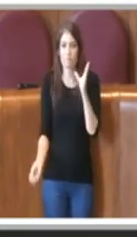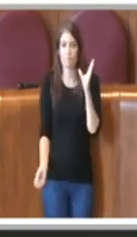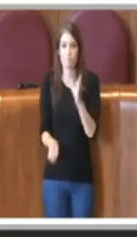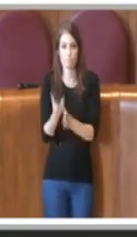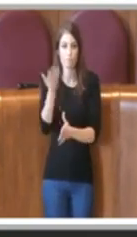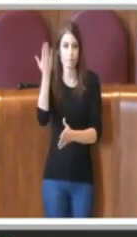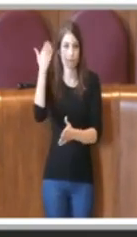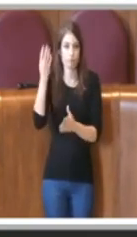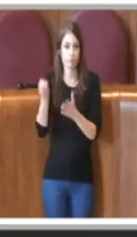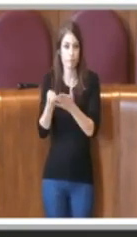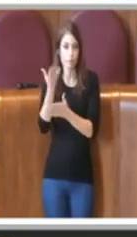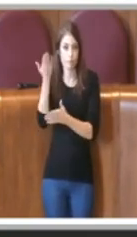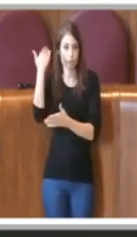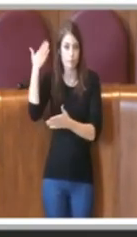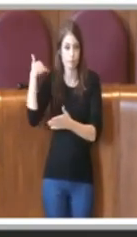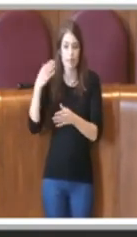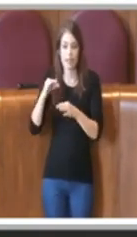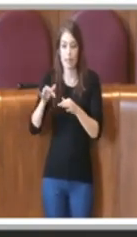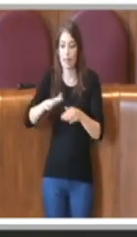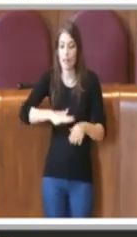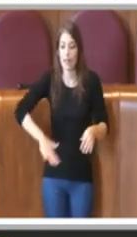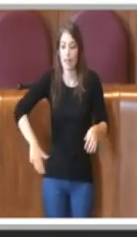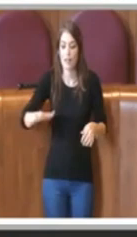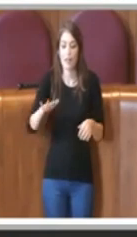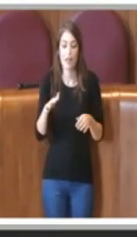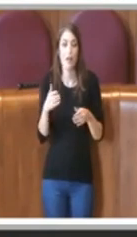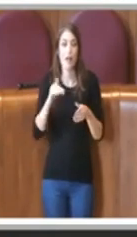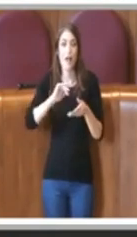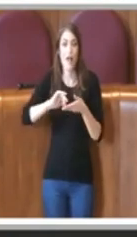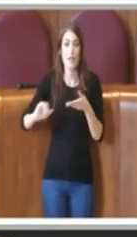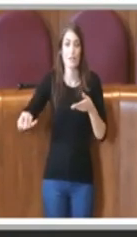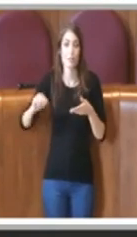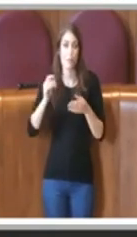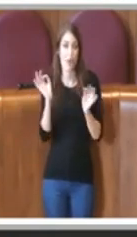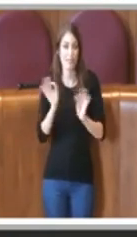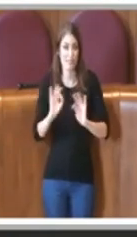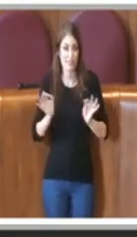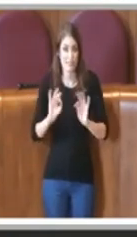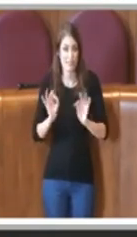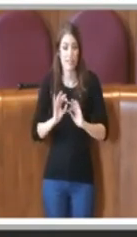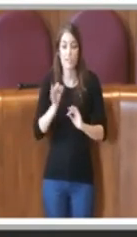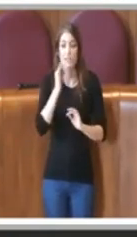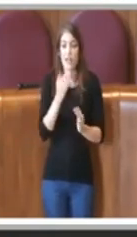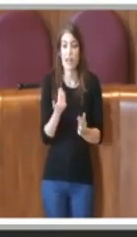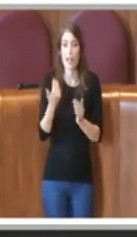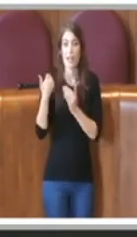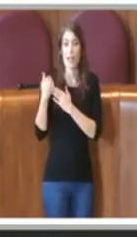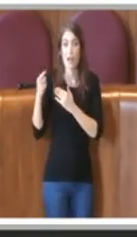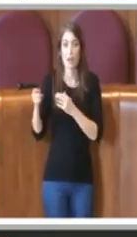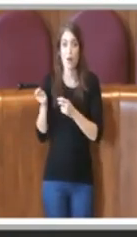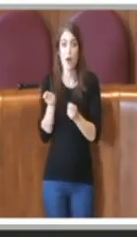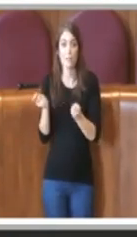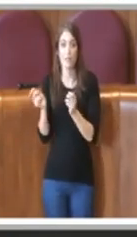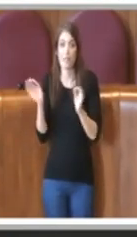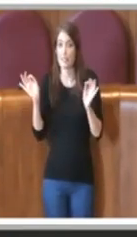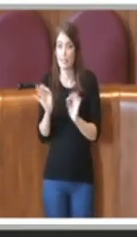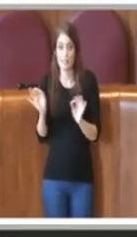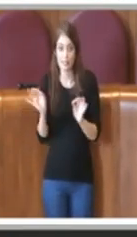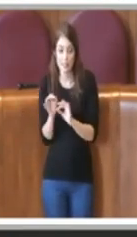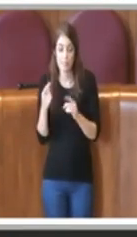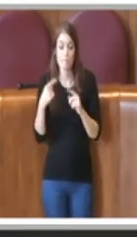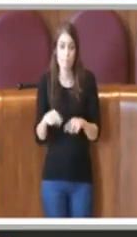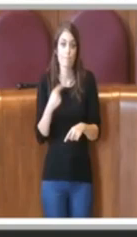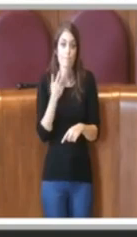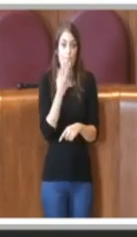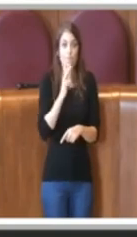anni fa su terreni non ancora espropriati e quindi non ancora in carico all'amministrazione. Quindi, per rispondere